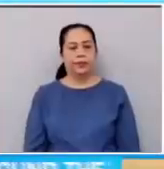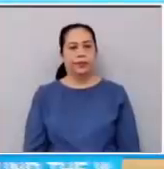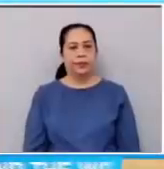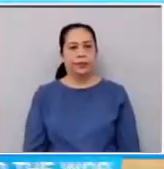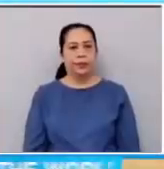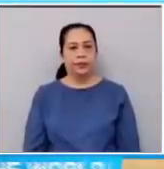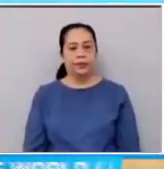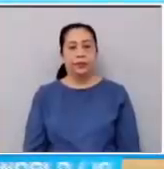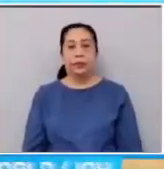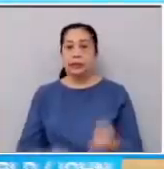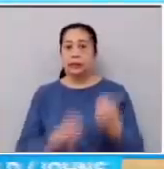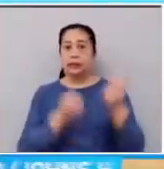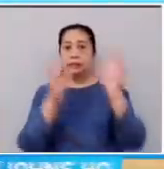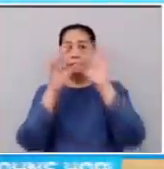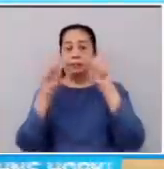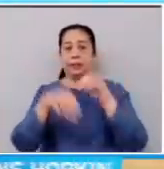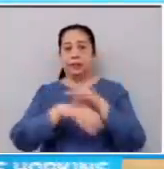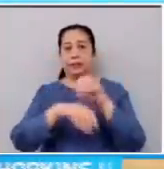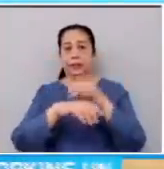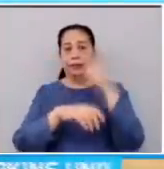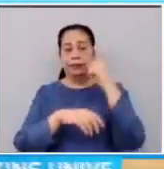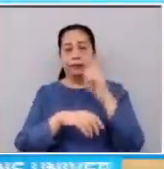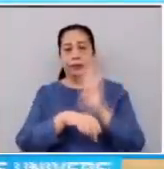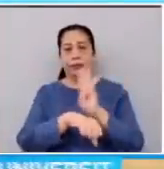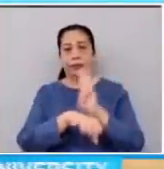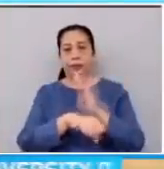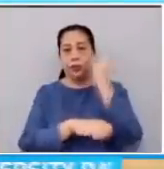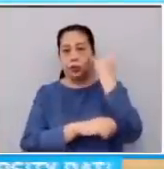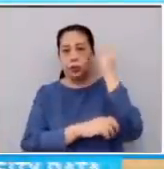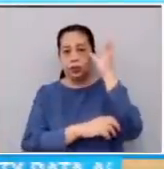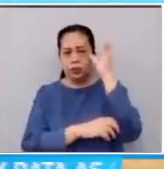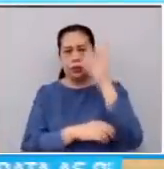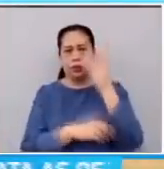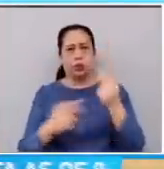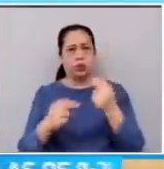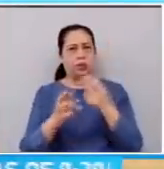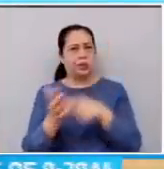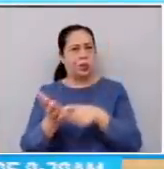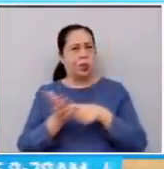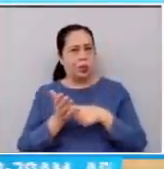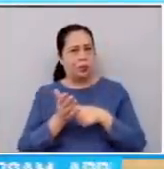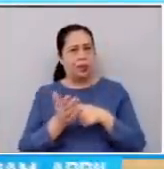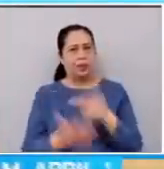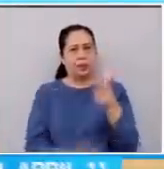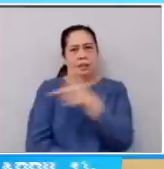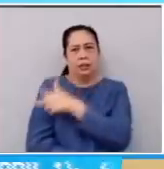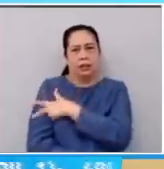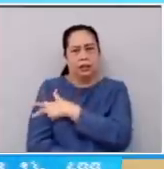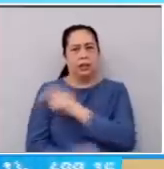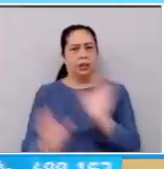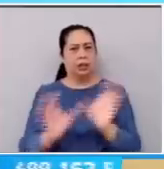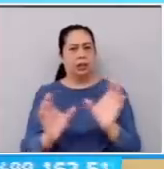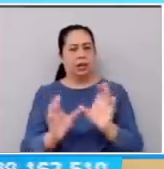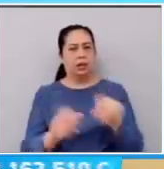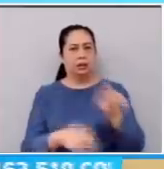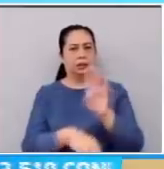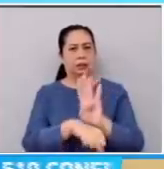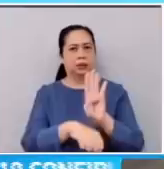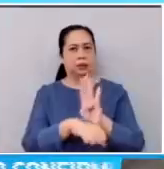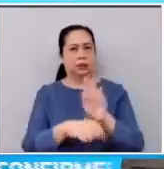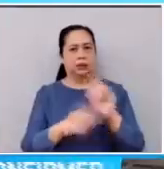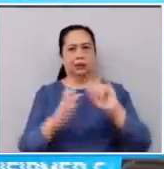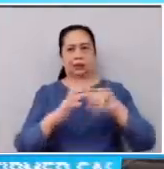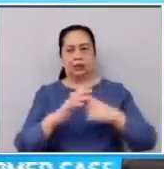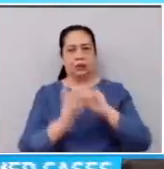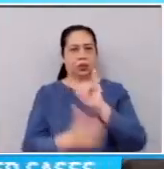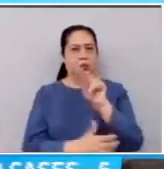Mungkahi ni Presidential Advisor for Entrepreneurship Joey Concepcion, gawing requirement ang booster card sa mga establishmento simula sa Hunyo. Ayon